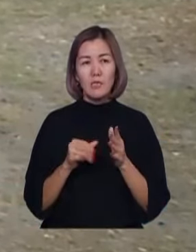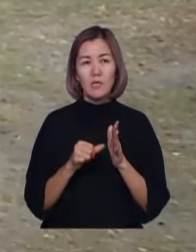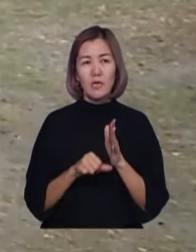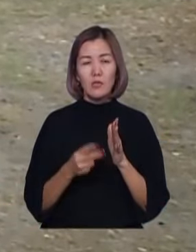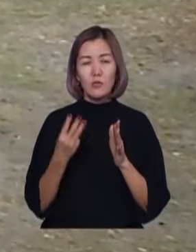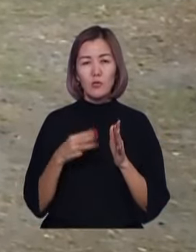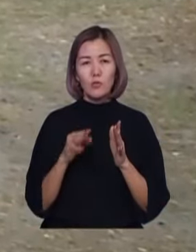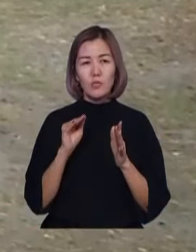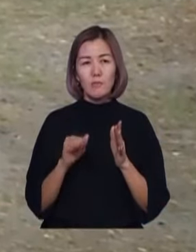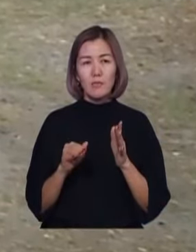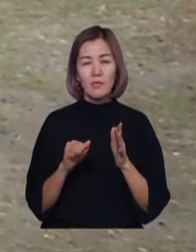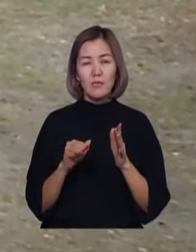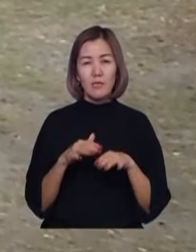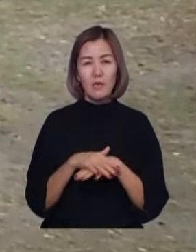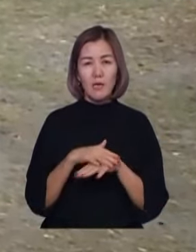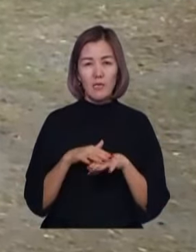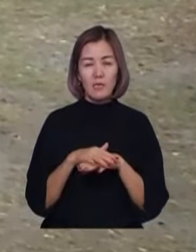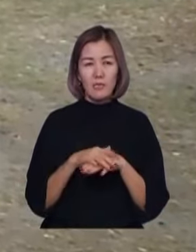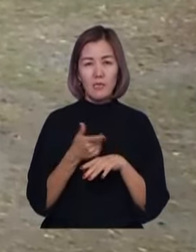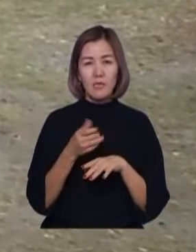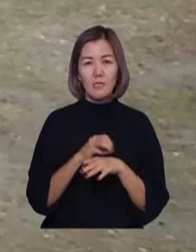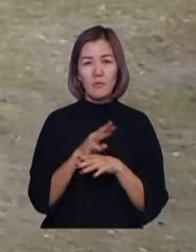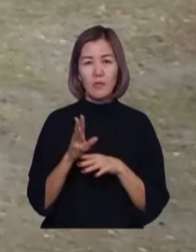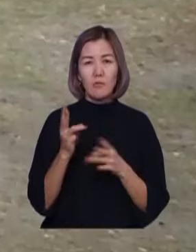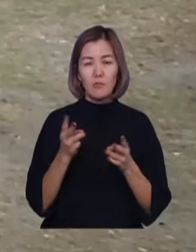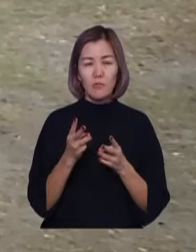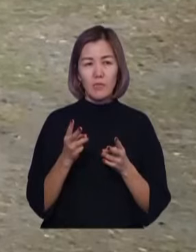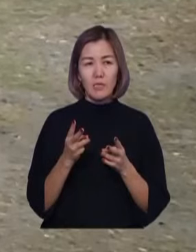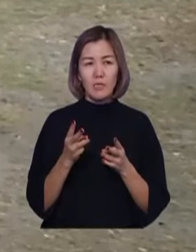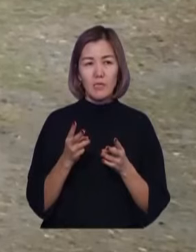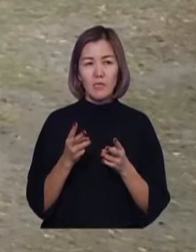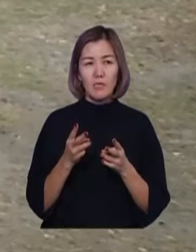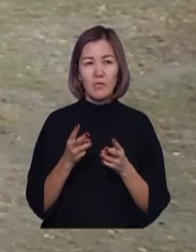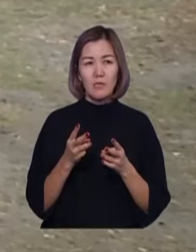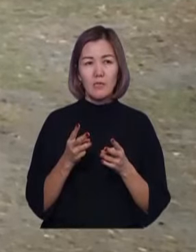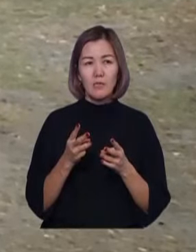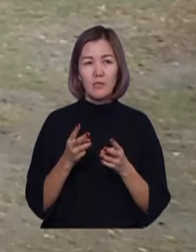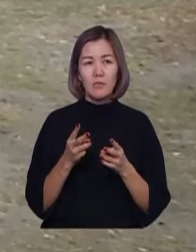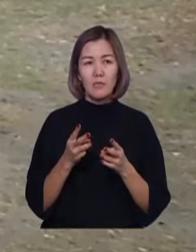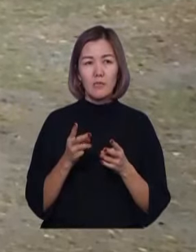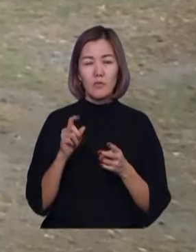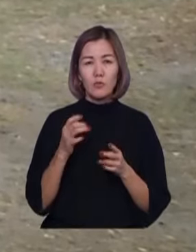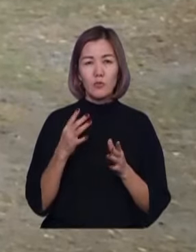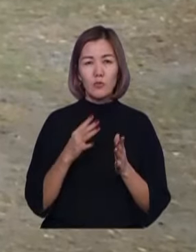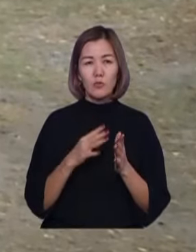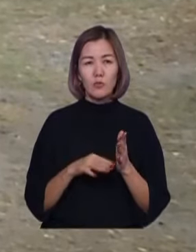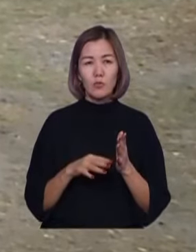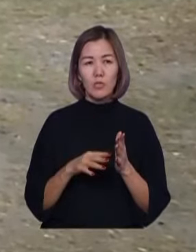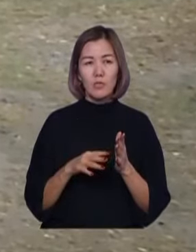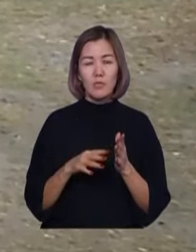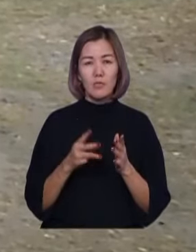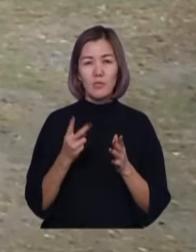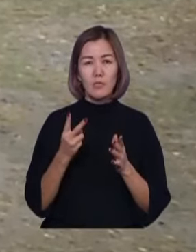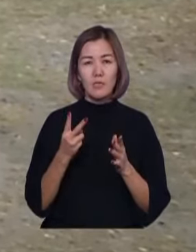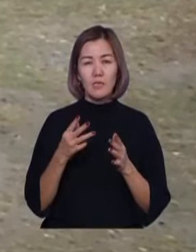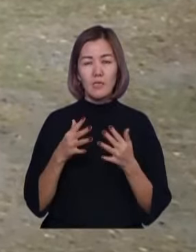630 халқы біз газ қосымызда соны жоспарлап отырмыз. Бұл біздің 192 елді мекен болады.